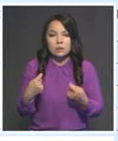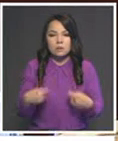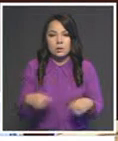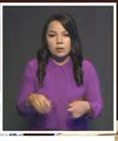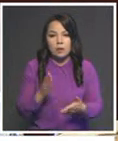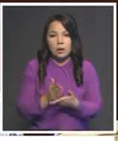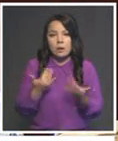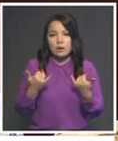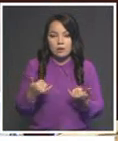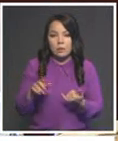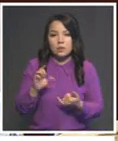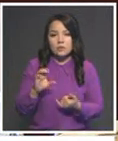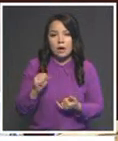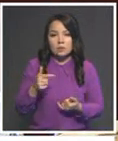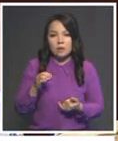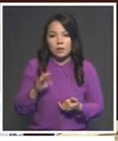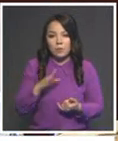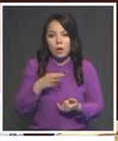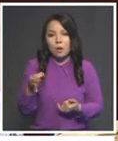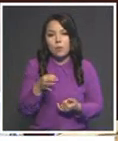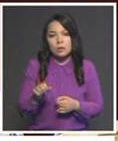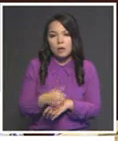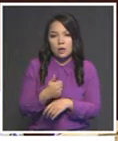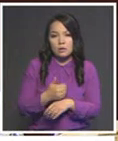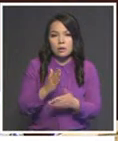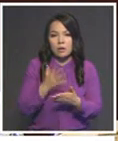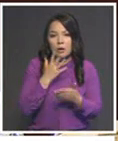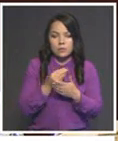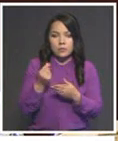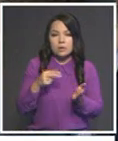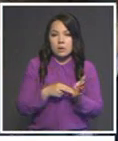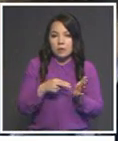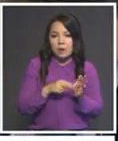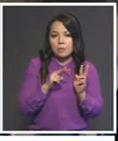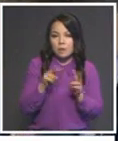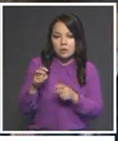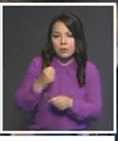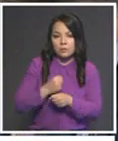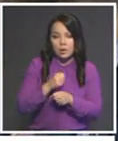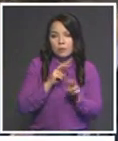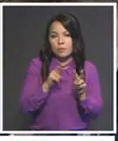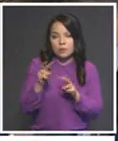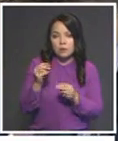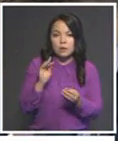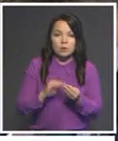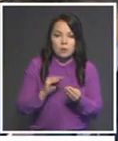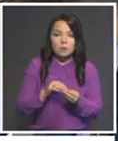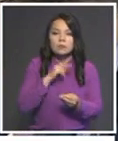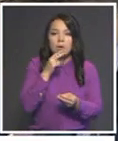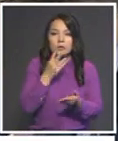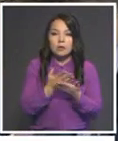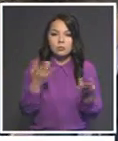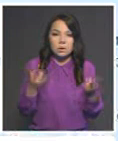сатылуда. Осыған орай Бақытжан Сағынтаев облыс әкімдеріне бағаны реттеп, жағдайды бақылауда ұстауды тапсырды. Сондай ақ шұғыл көмек керек